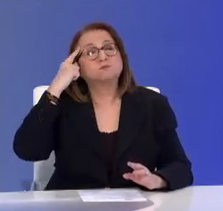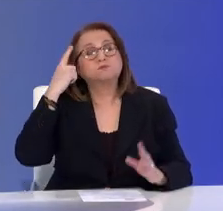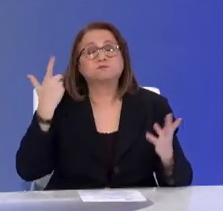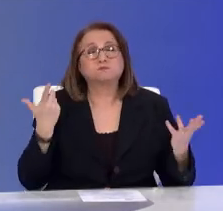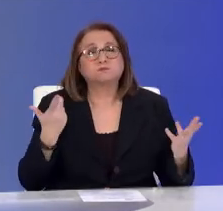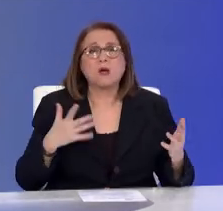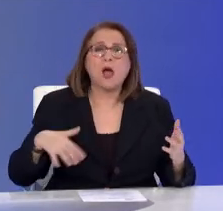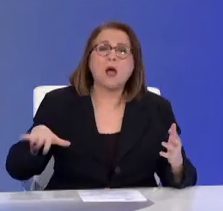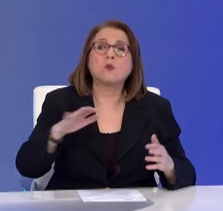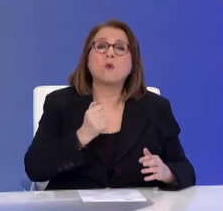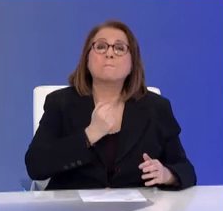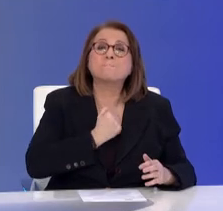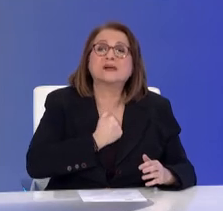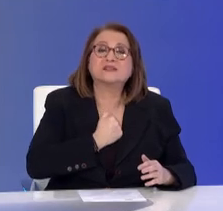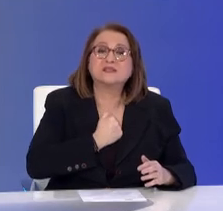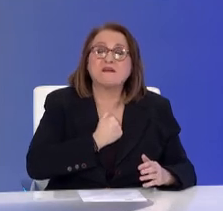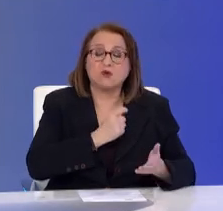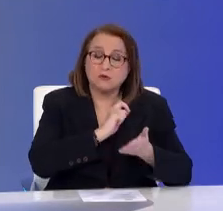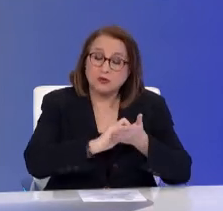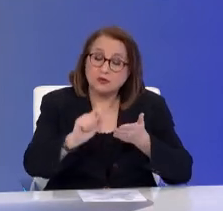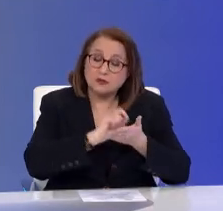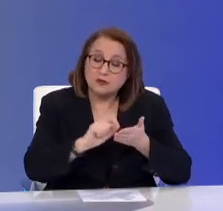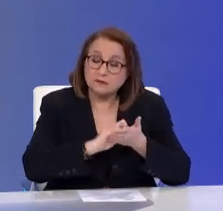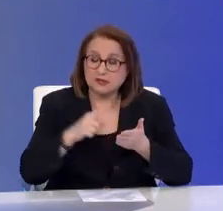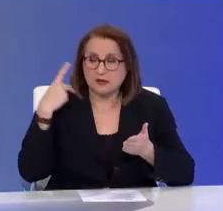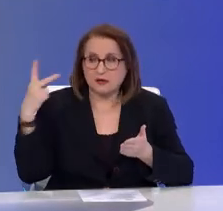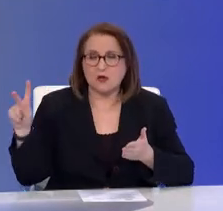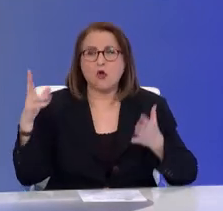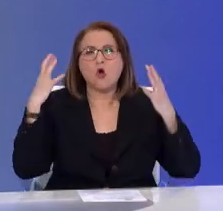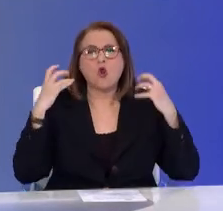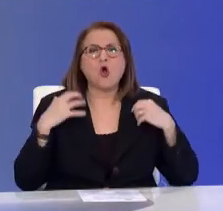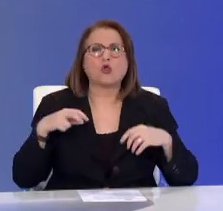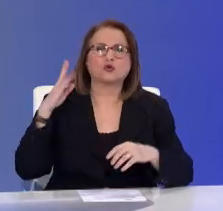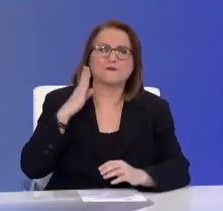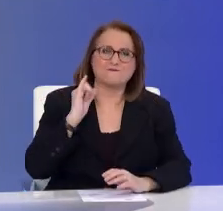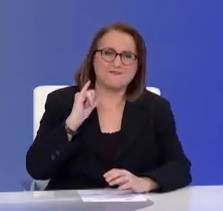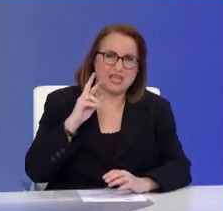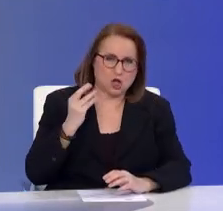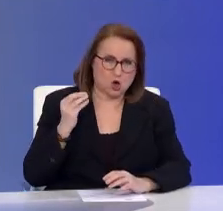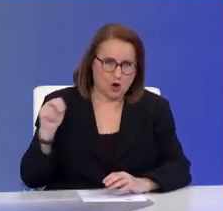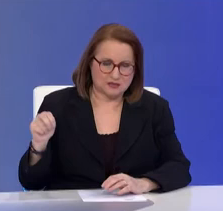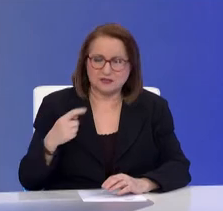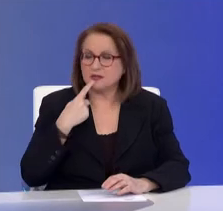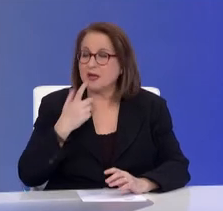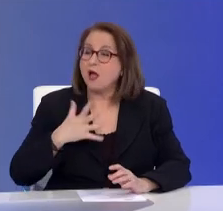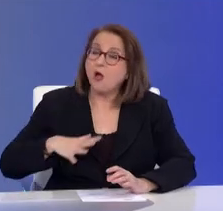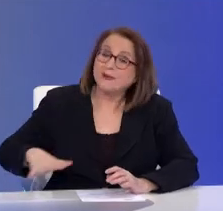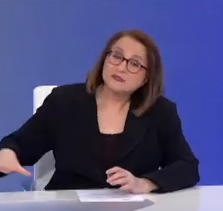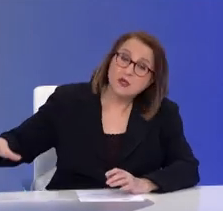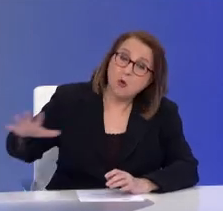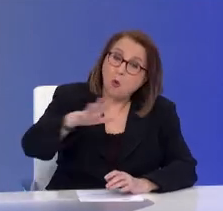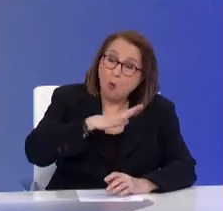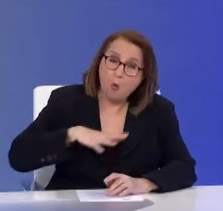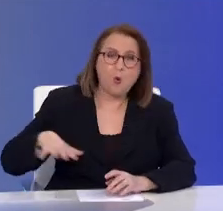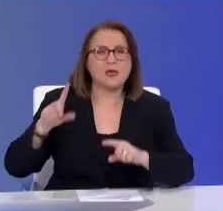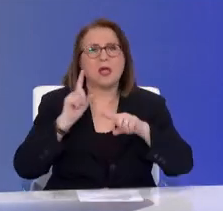από τα πιστεύω και τα γραπτά του Λόρδου Βίρον. Είμαστε όλοι Έλληνες.